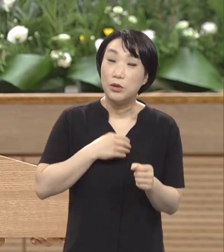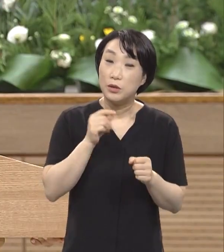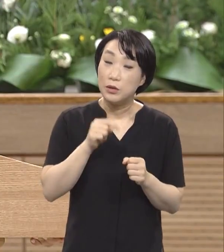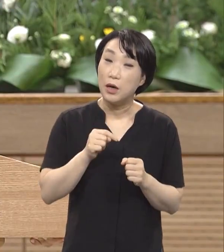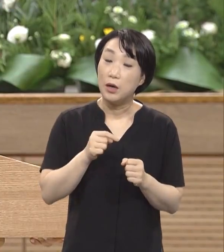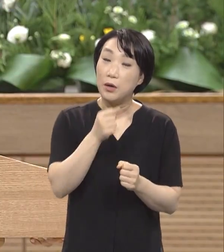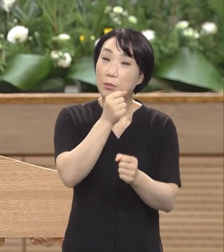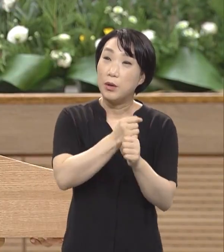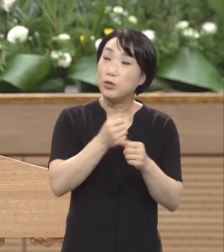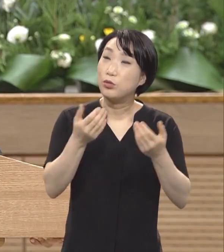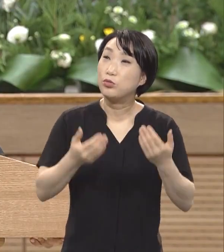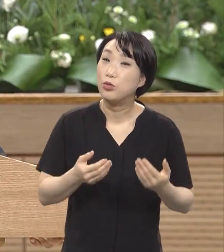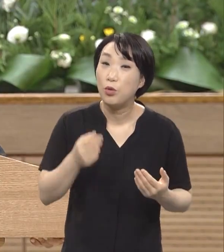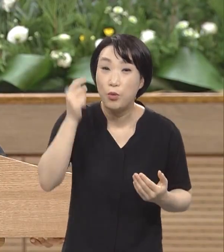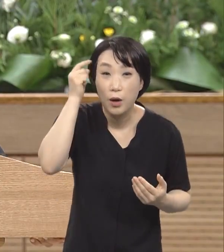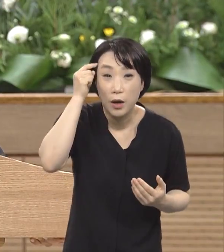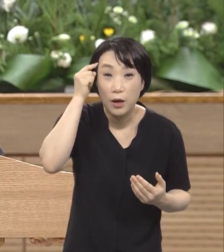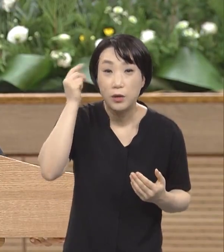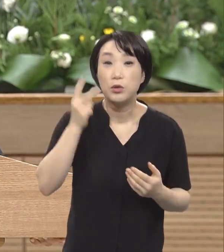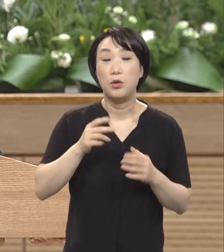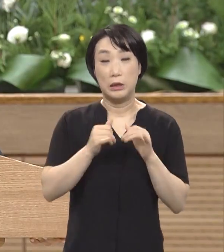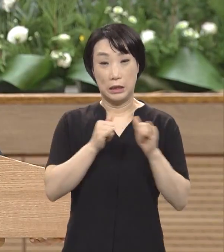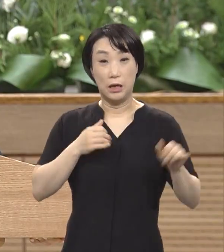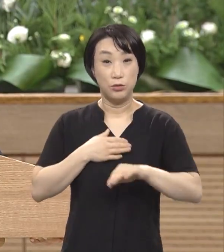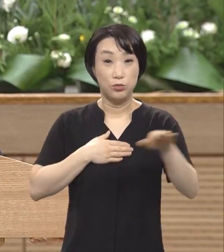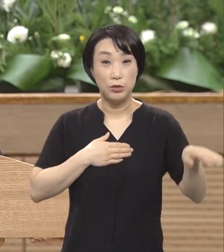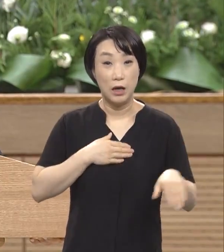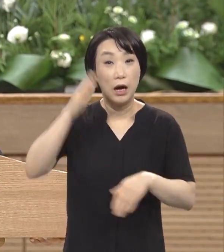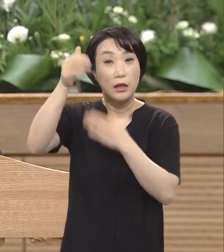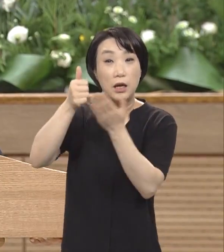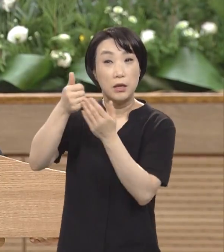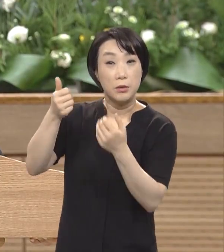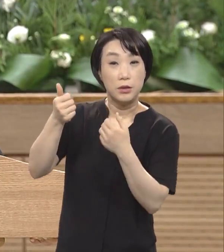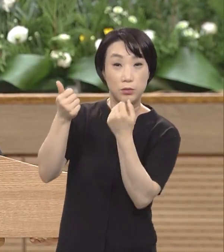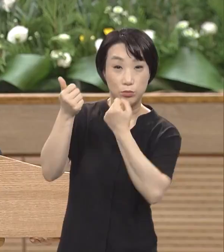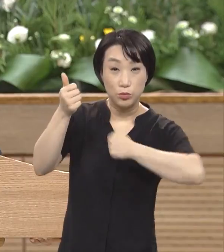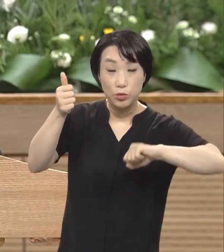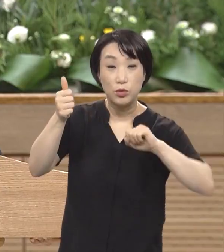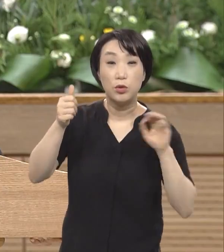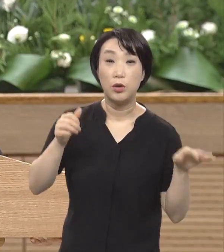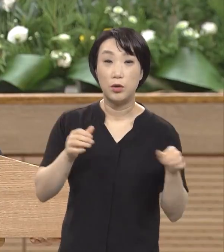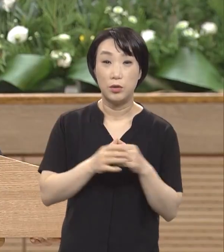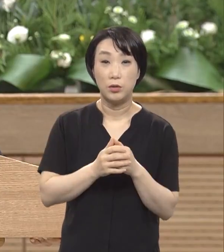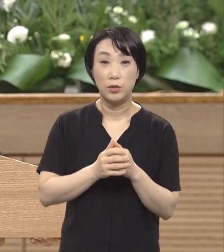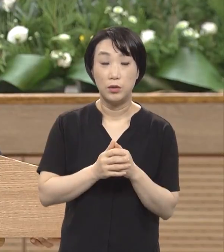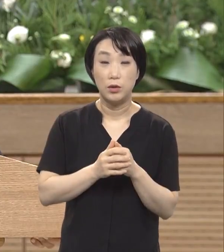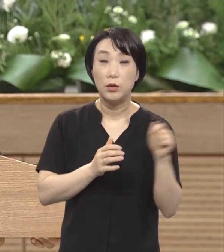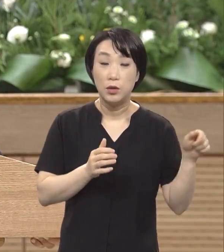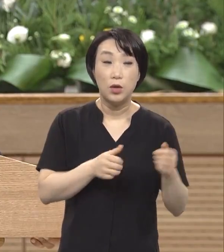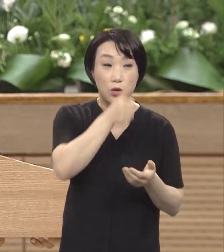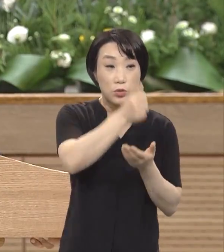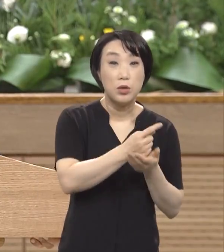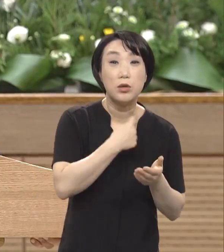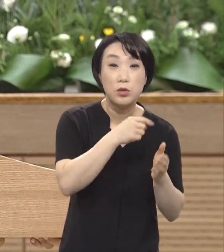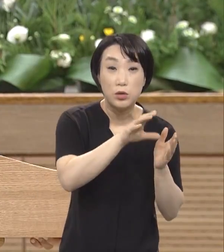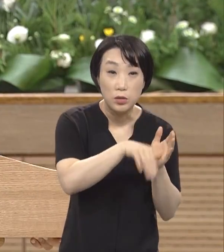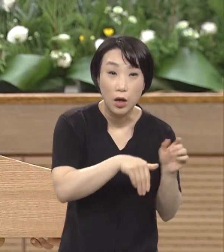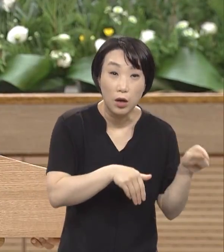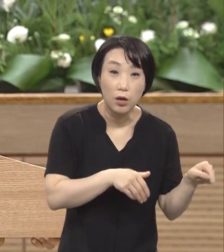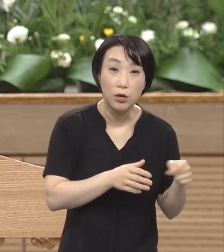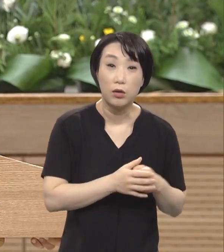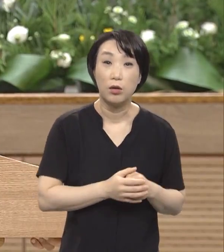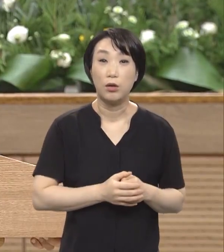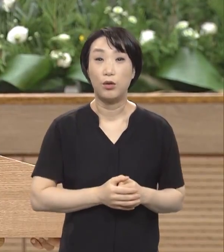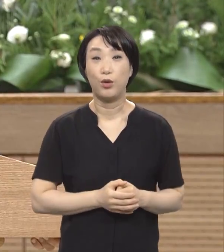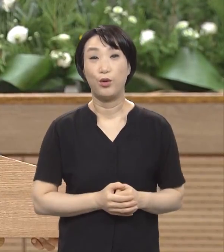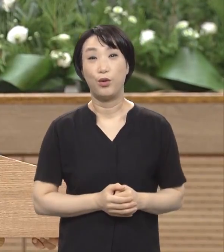만들어서 인간이 하나님을 대적하고 불순종하는 죄를